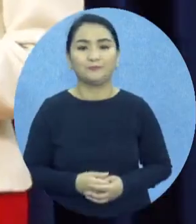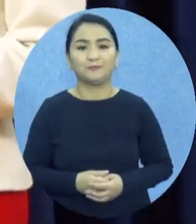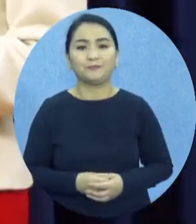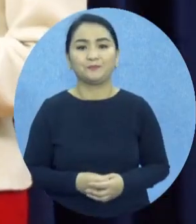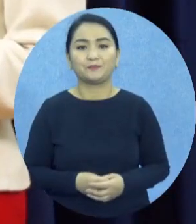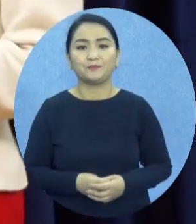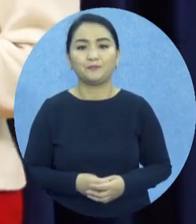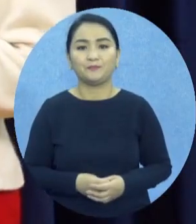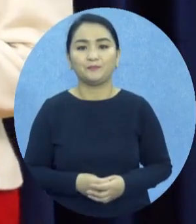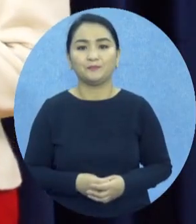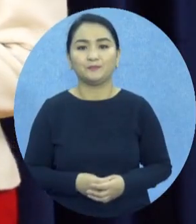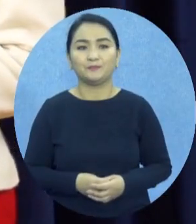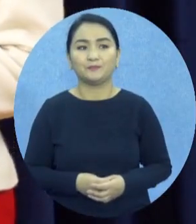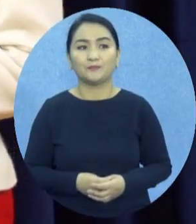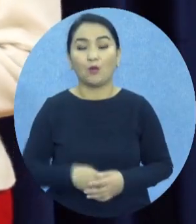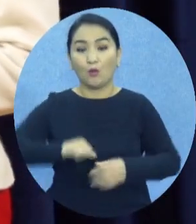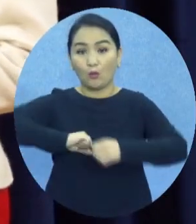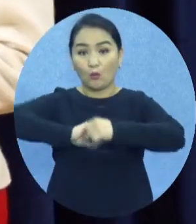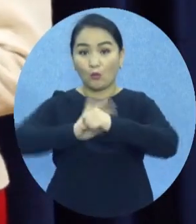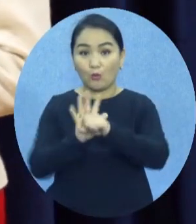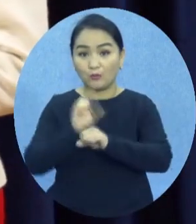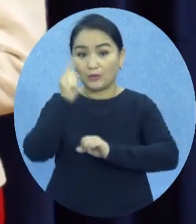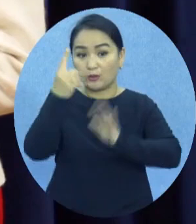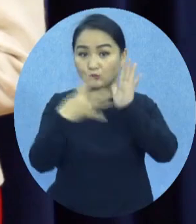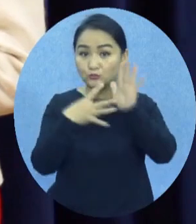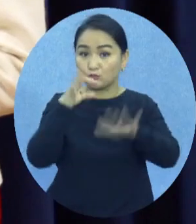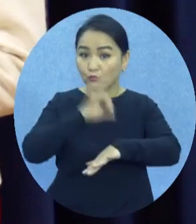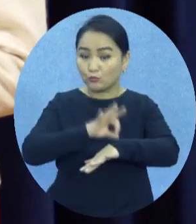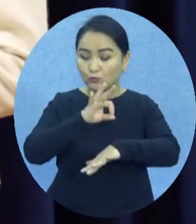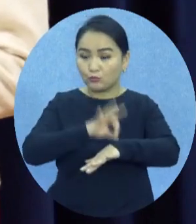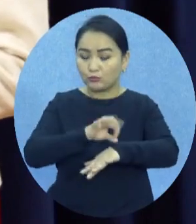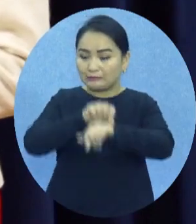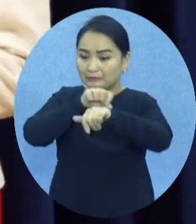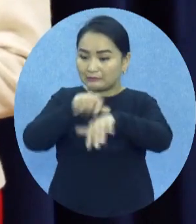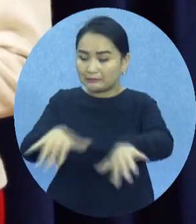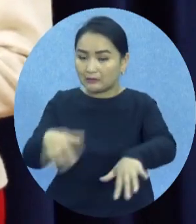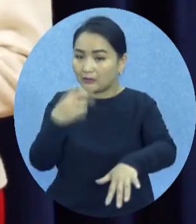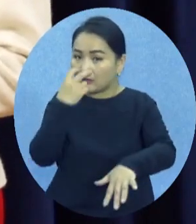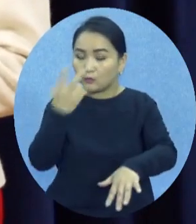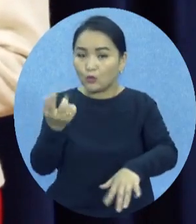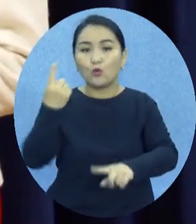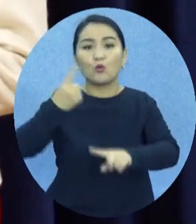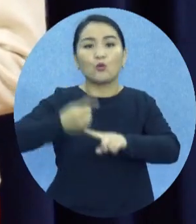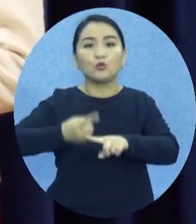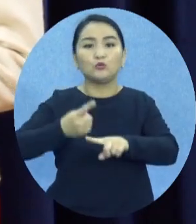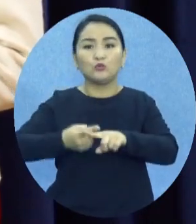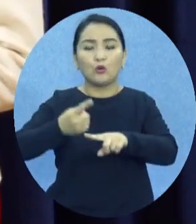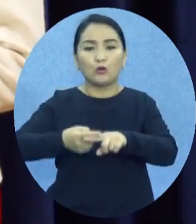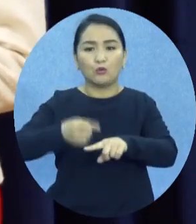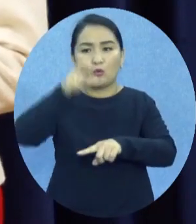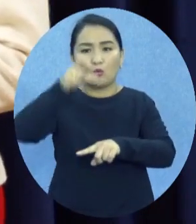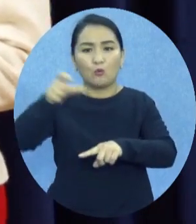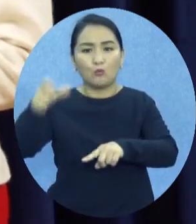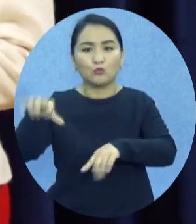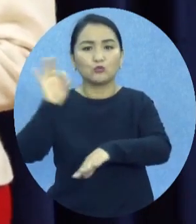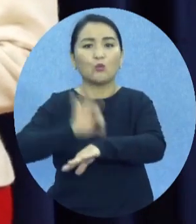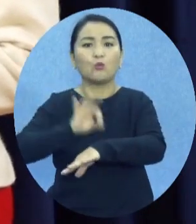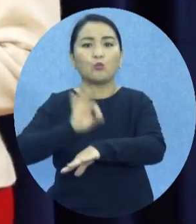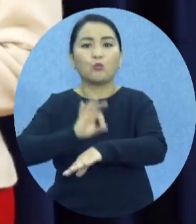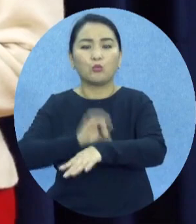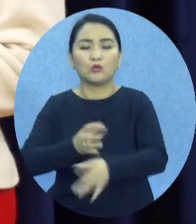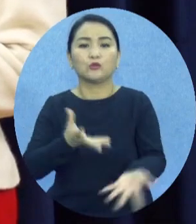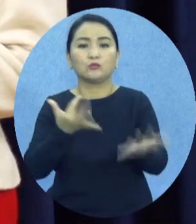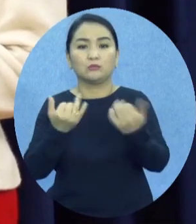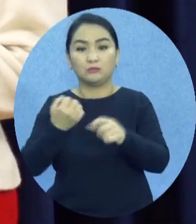Тэгэхээр коронавирусын халдварын тохиолыг харж байхад одоо хөдөө орон нутгийн тохиолын тоонууд эсвэлээд нэмэгдсэн байгаа.